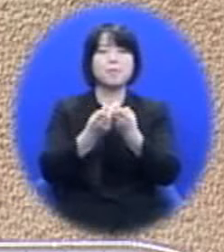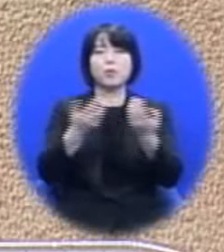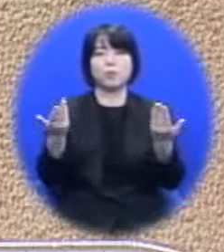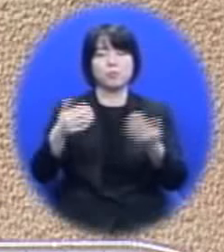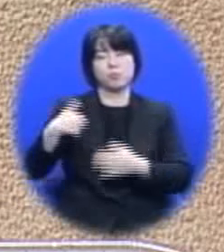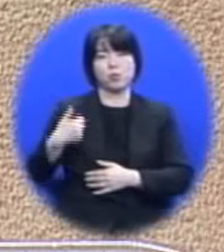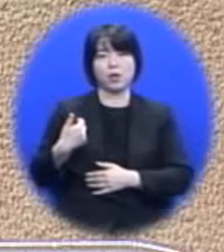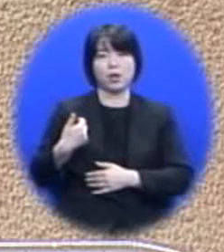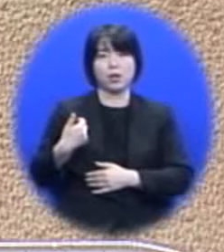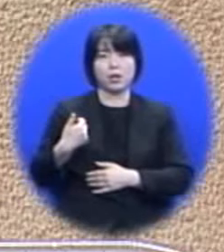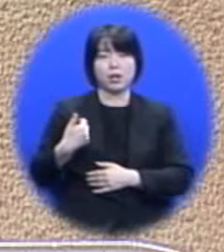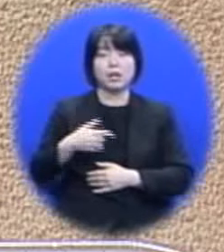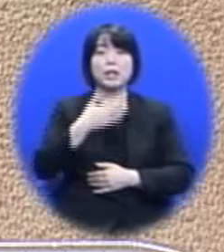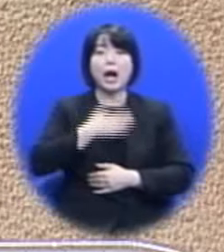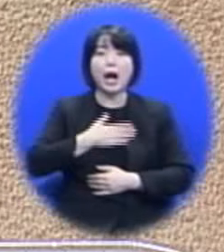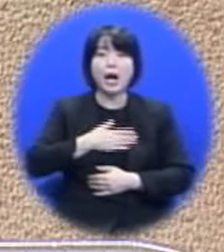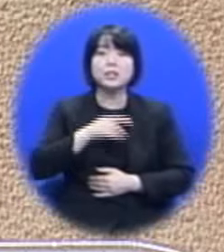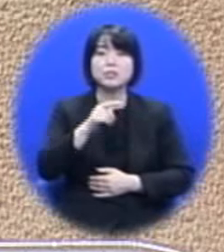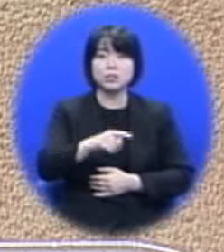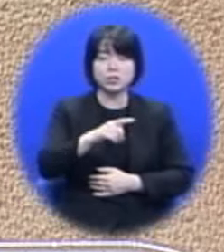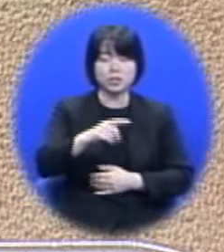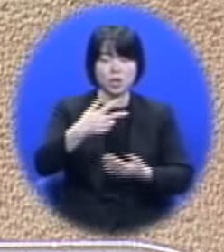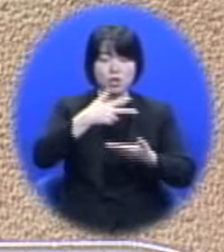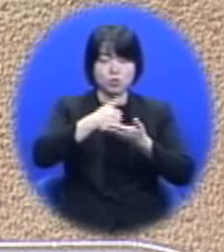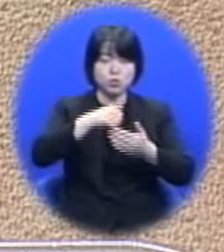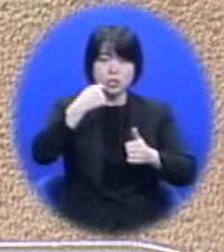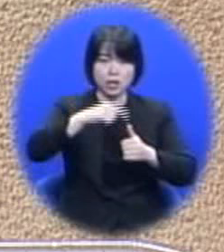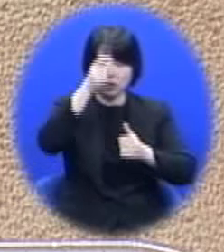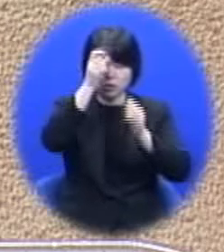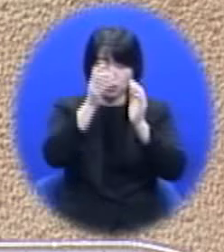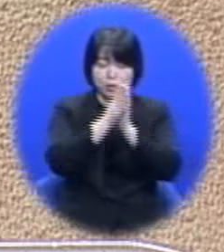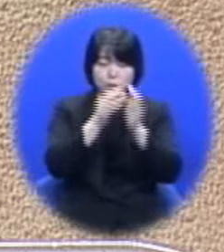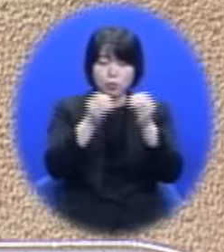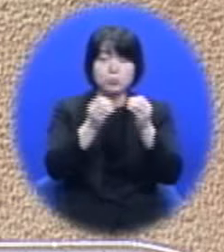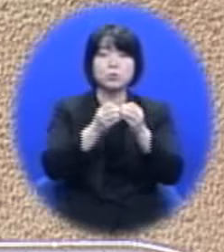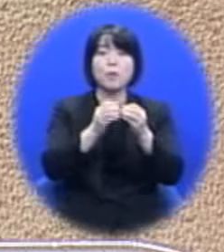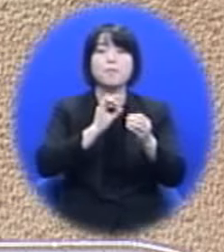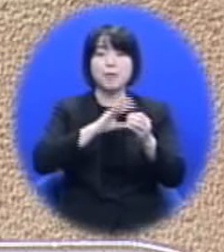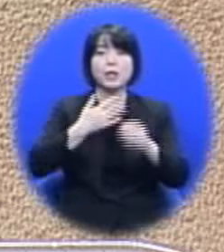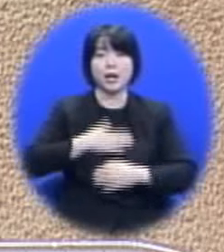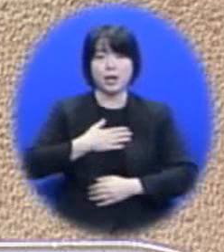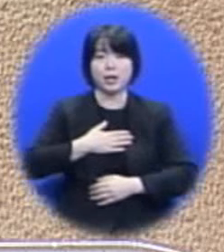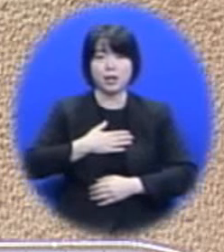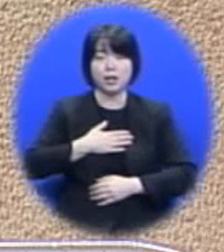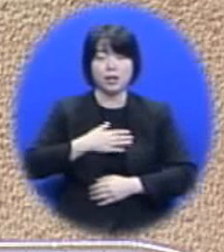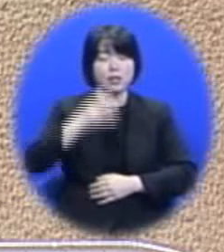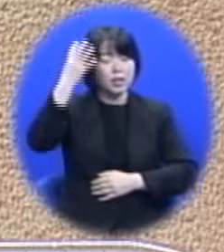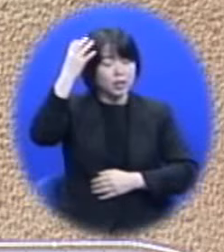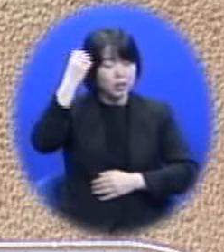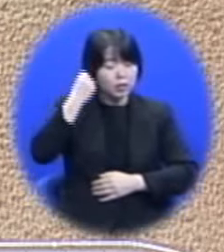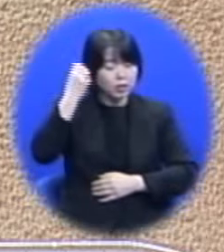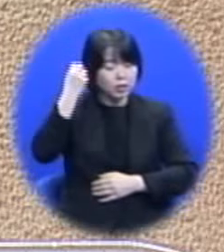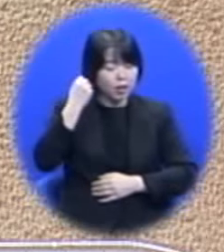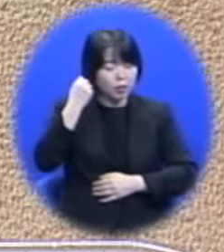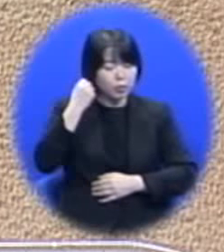기도란 주기도문밖에 없어서 주기도문을 외우는데 눈물이 터졌습니다.